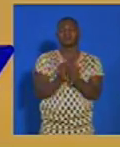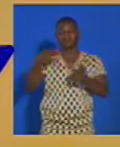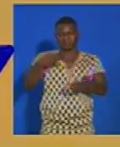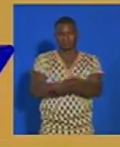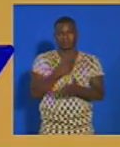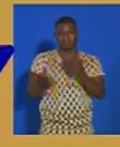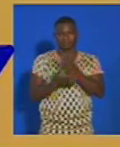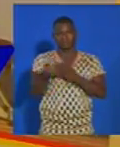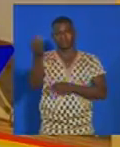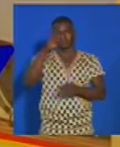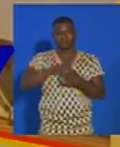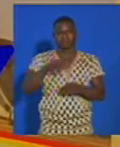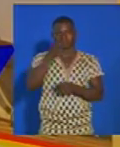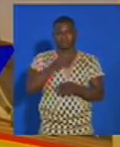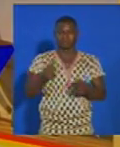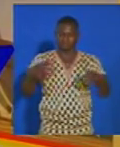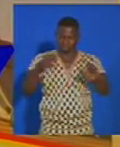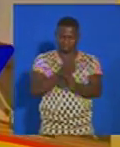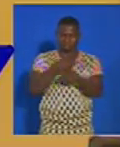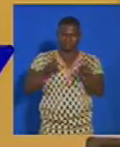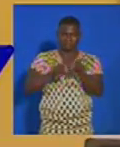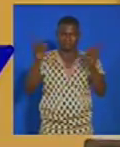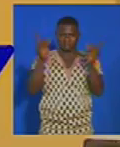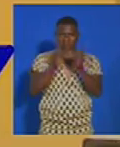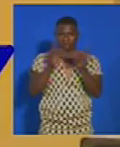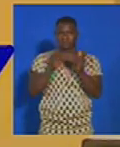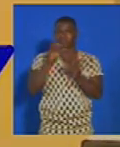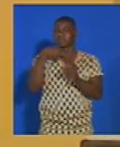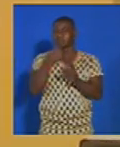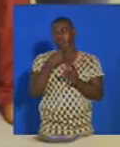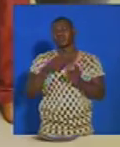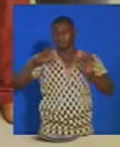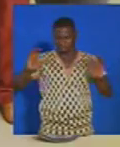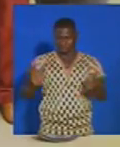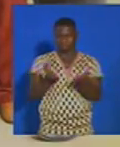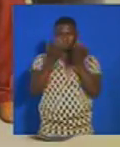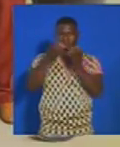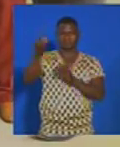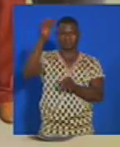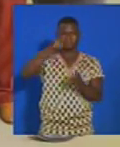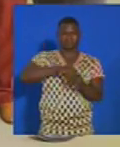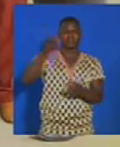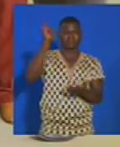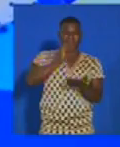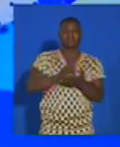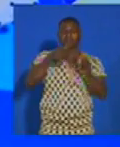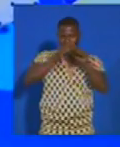les participants ont eu droit à des attestations qui sanctionnent leur participation à cette